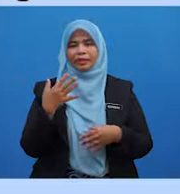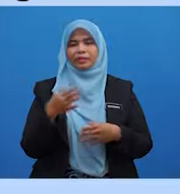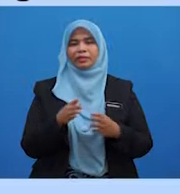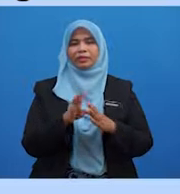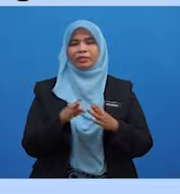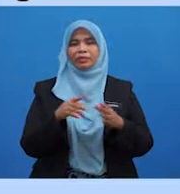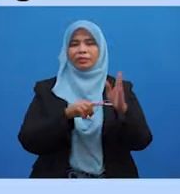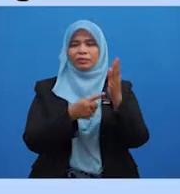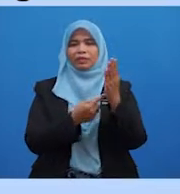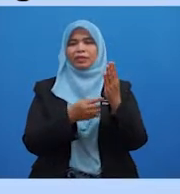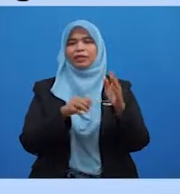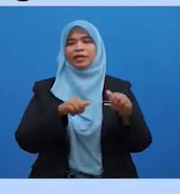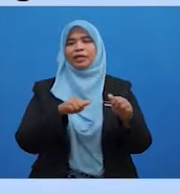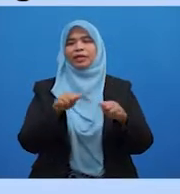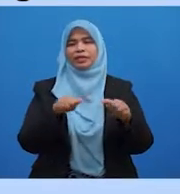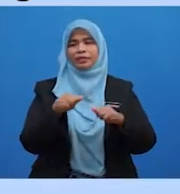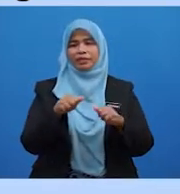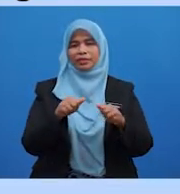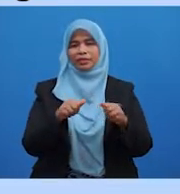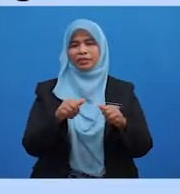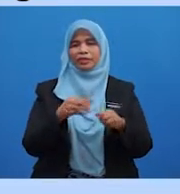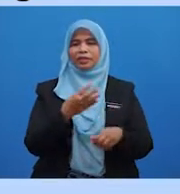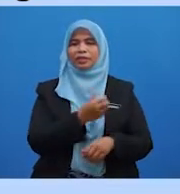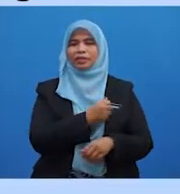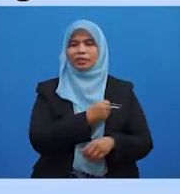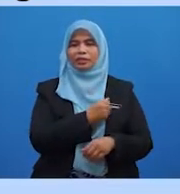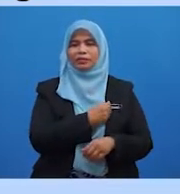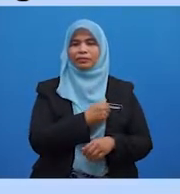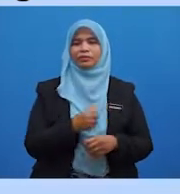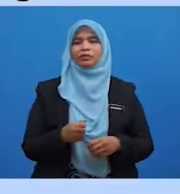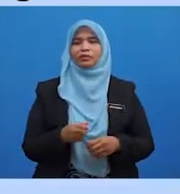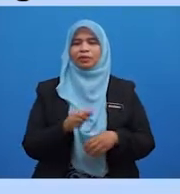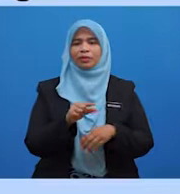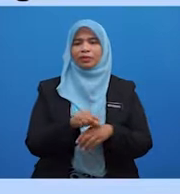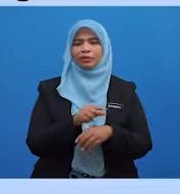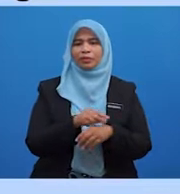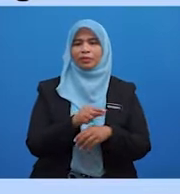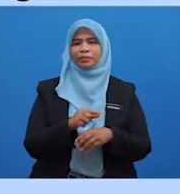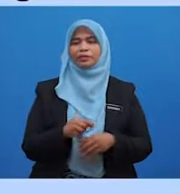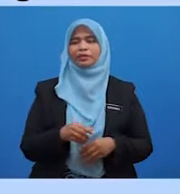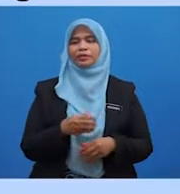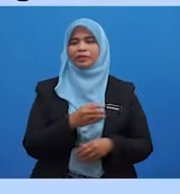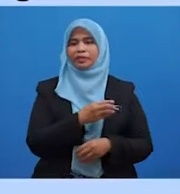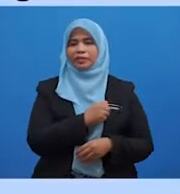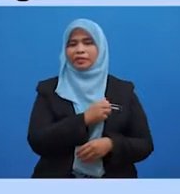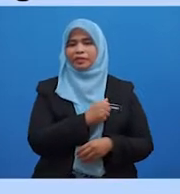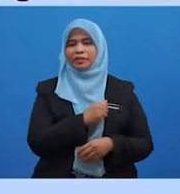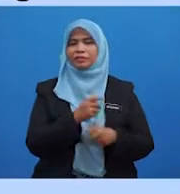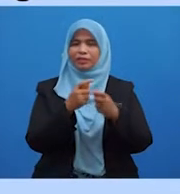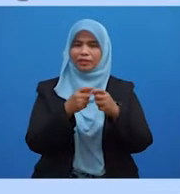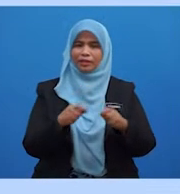aktiviti melibatkan jantung dengan menggunakan formula lisan seperti denyutan jantung saya tenang dan